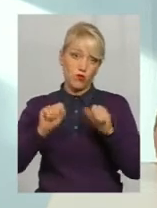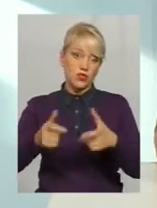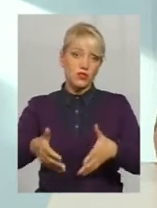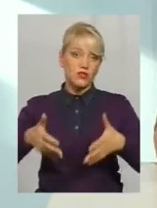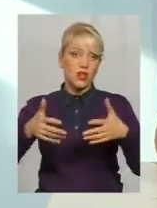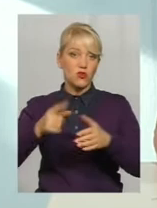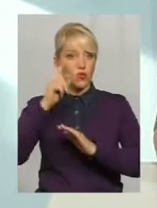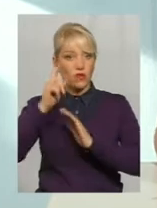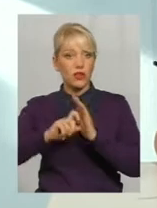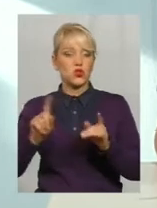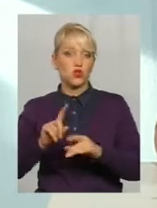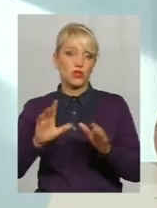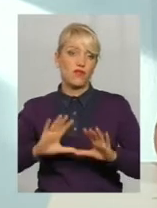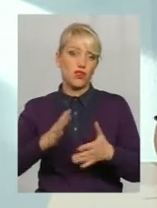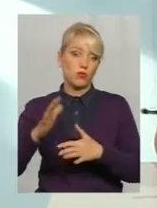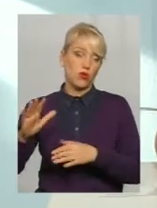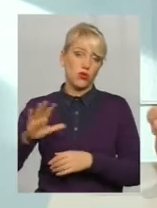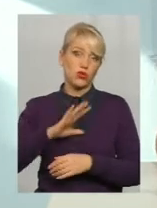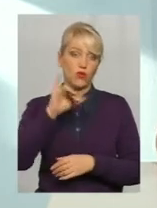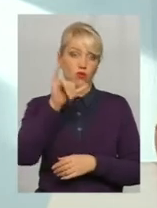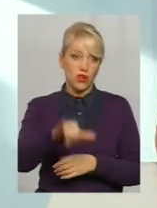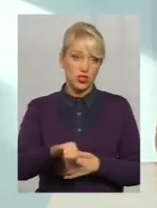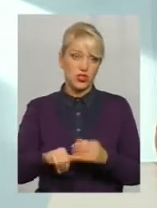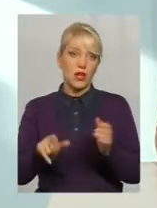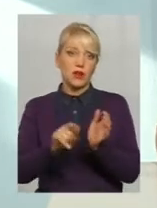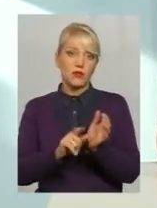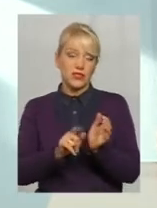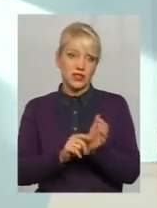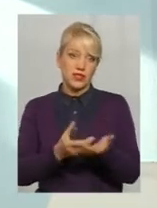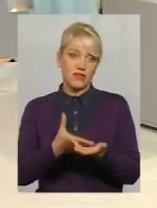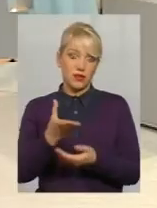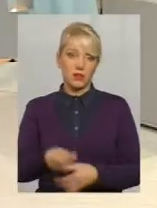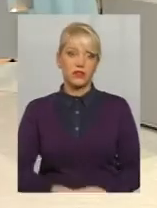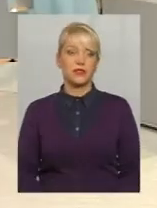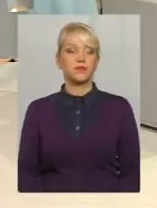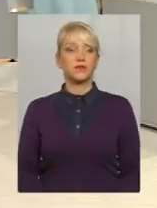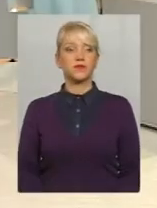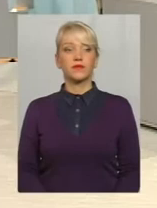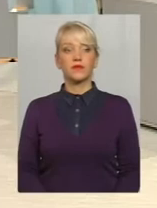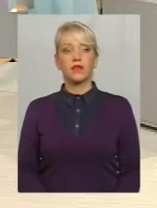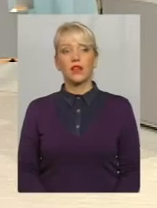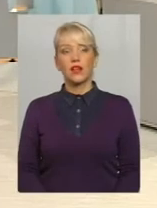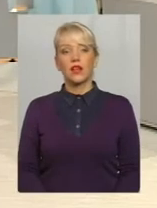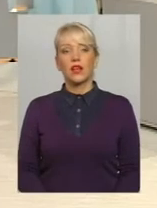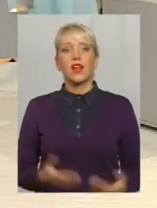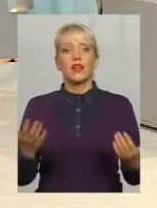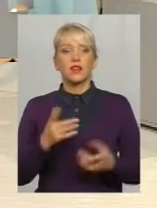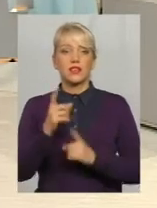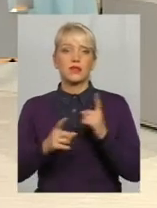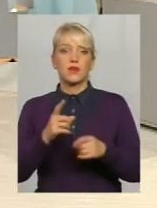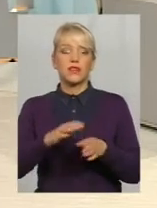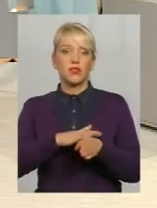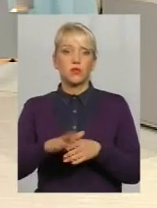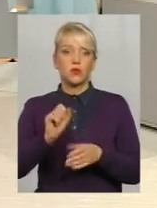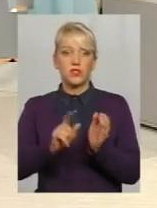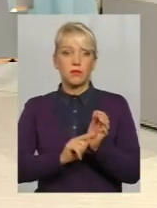що відбулося у вашій, що змінилось у вашій пенсійній виплаті. Ольга Сергіївна, які зміни відбулися в виплаті